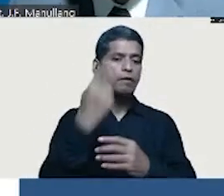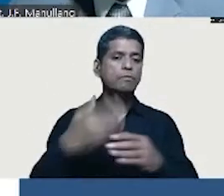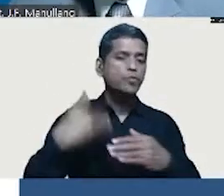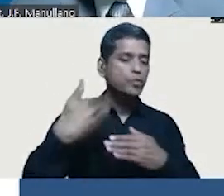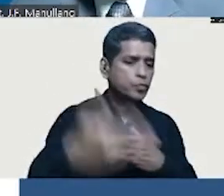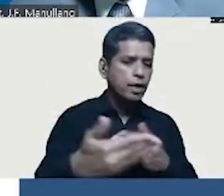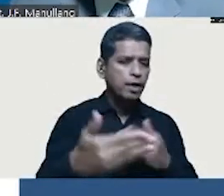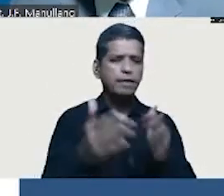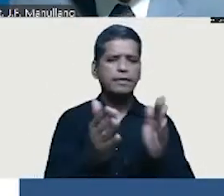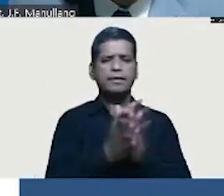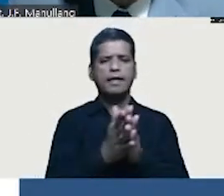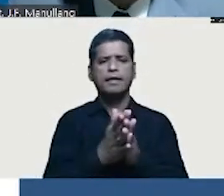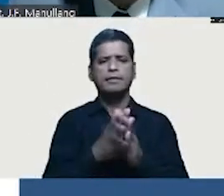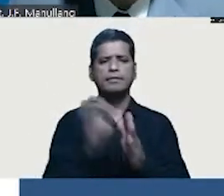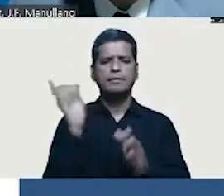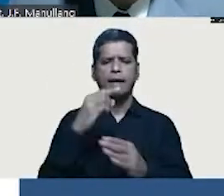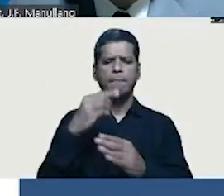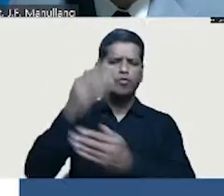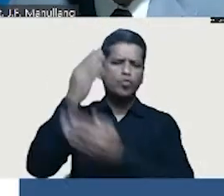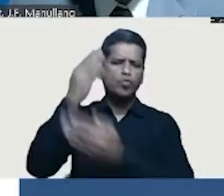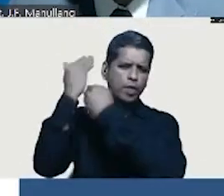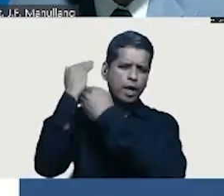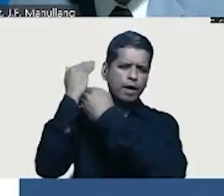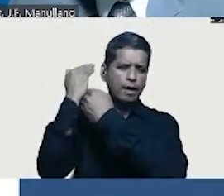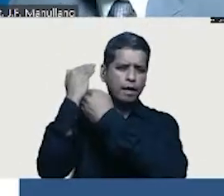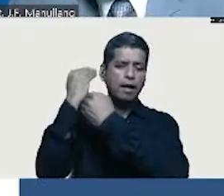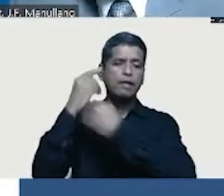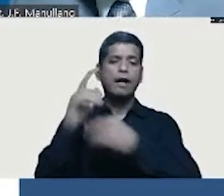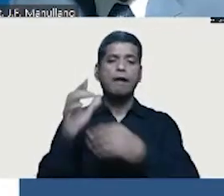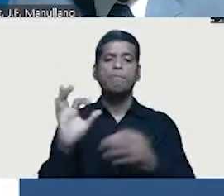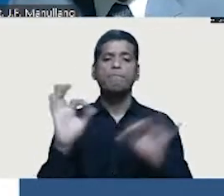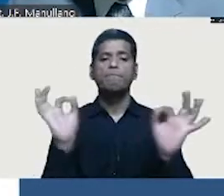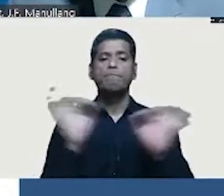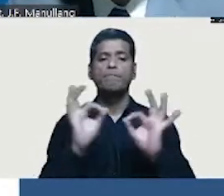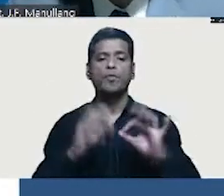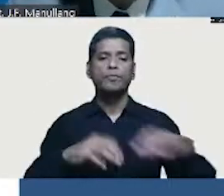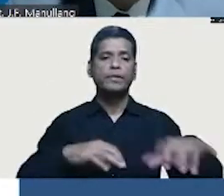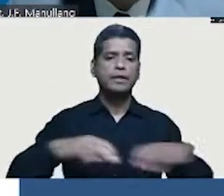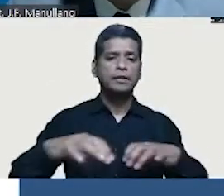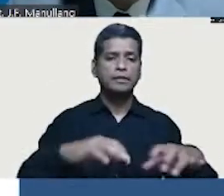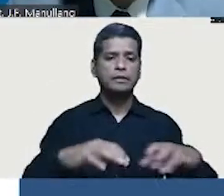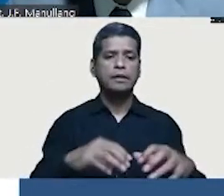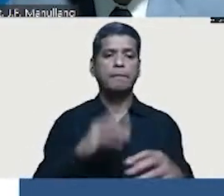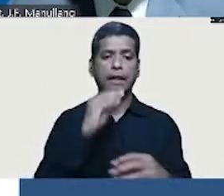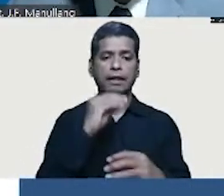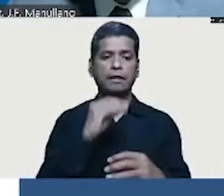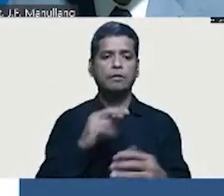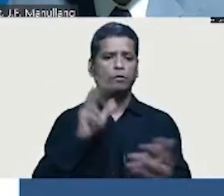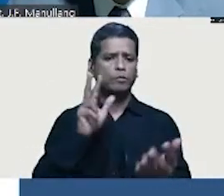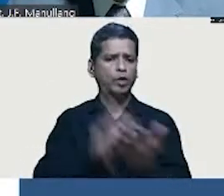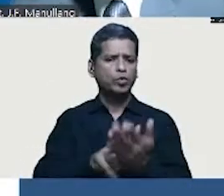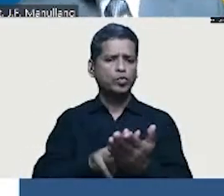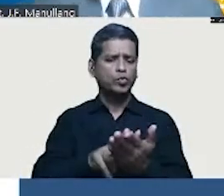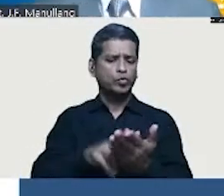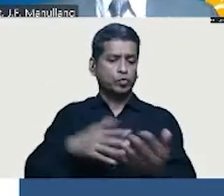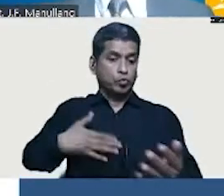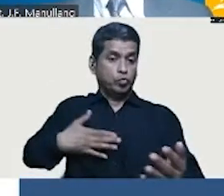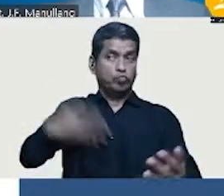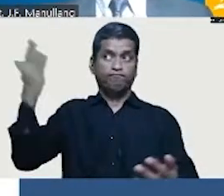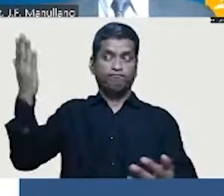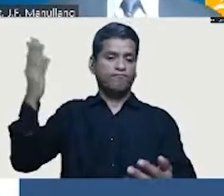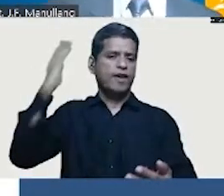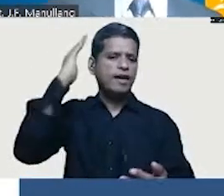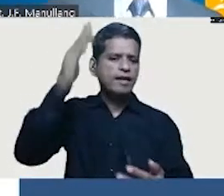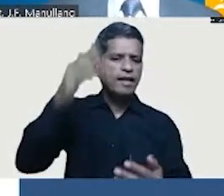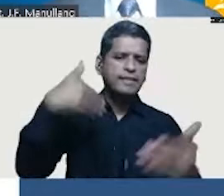a yang belum terlaksana yang berkata keputusanku akan sampai dan segala kehendak ku akan pulang